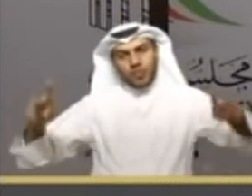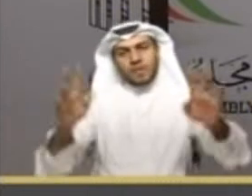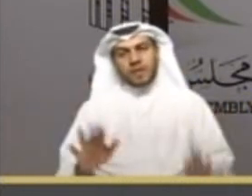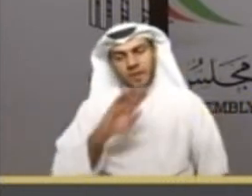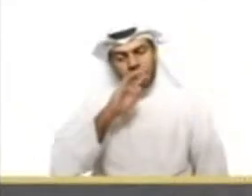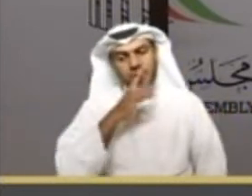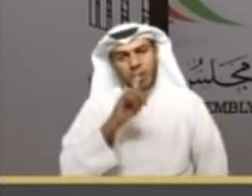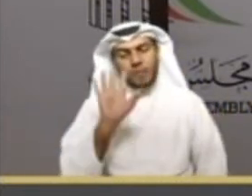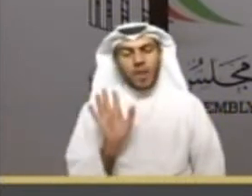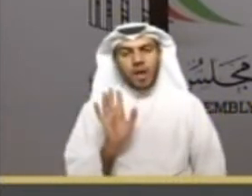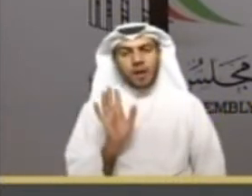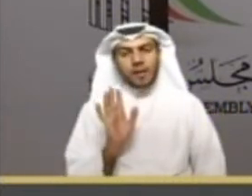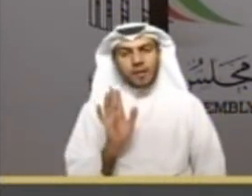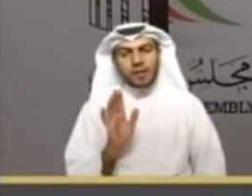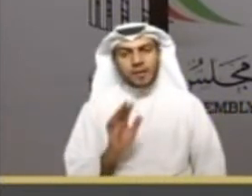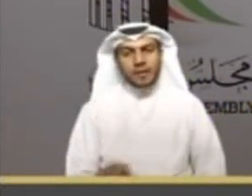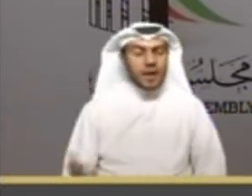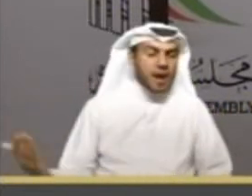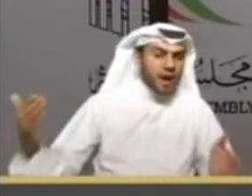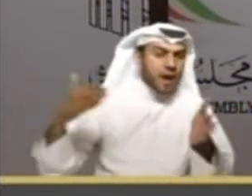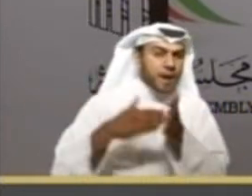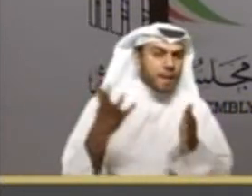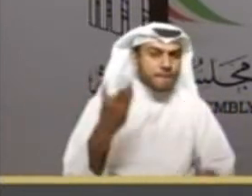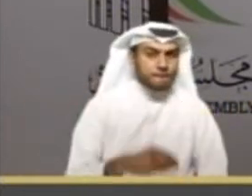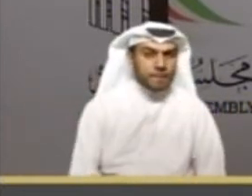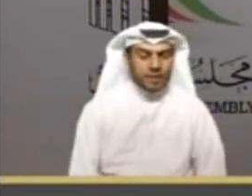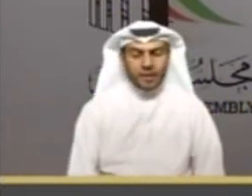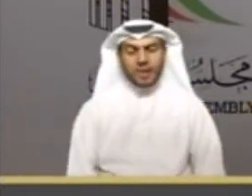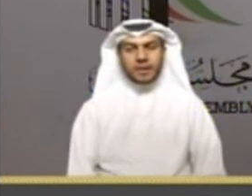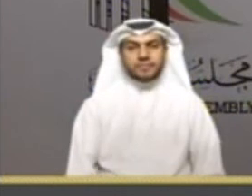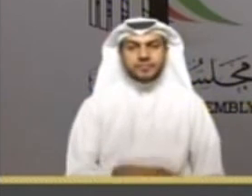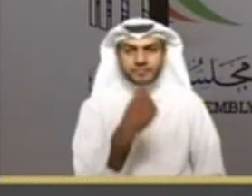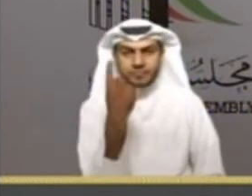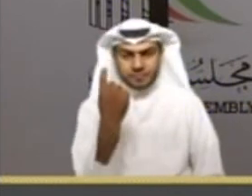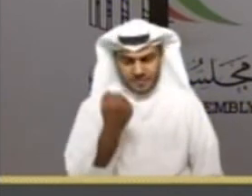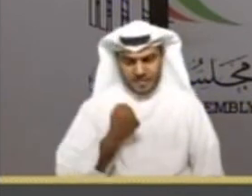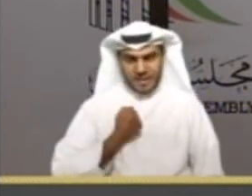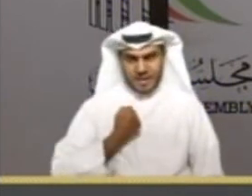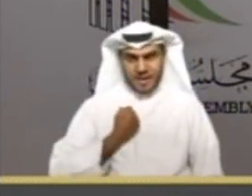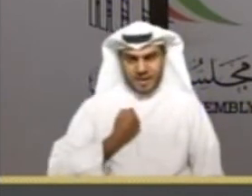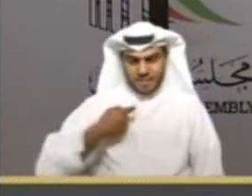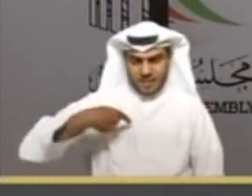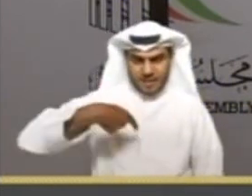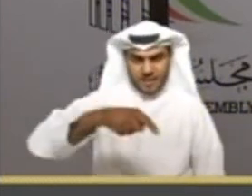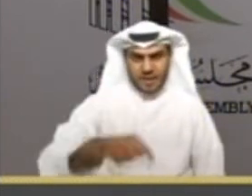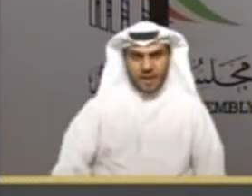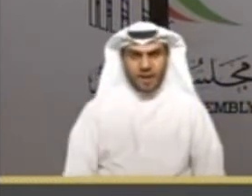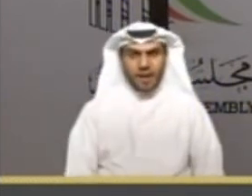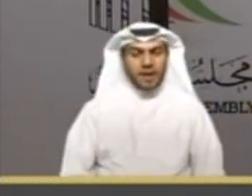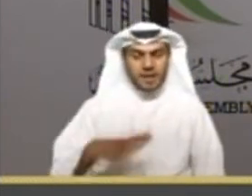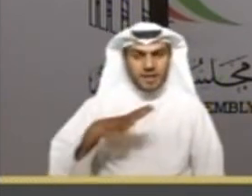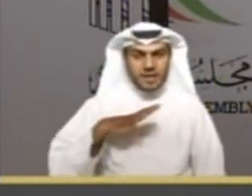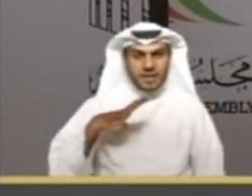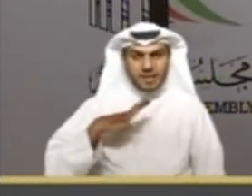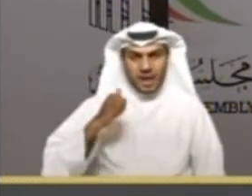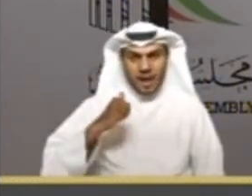الحمد كمبدأ. 10 سبتمبر وهي أول يوم وهو يوم الأربعاء اللي بعد العيد، بعد عطلة العيد